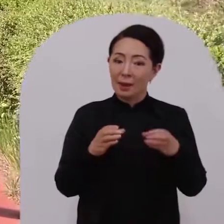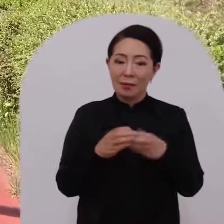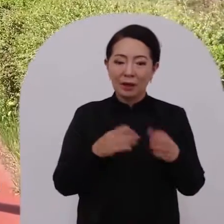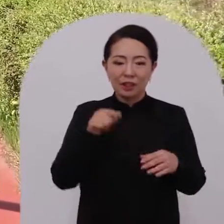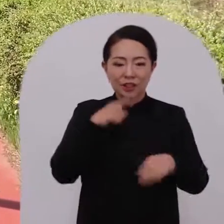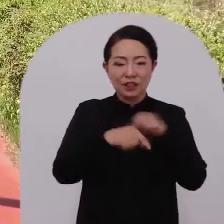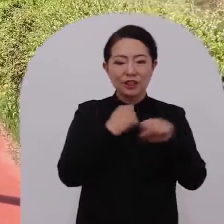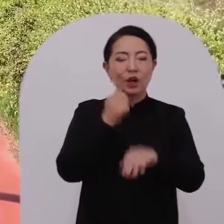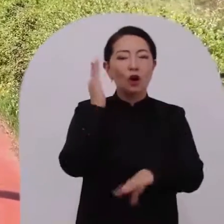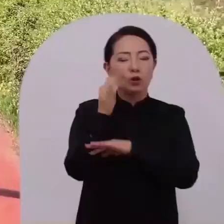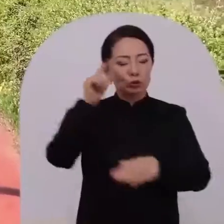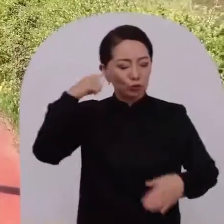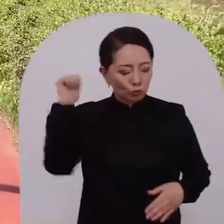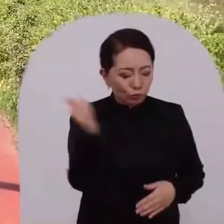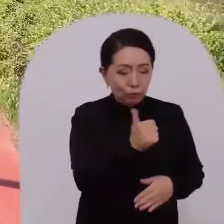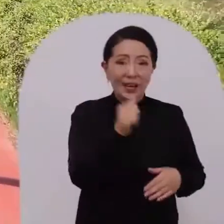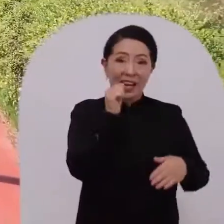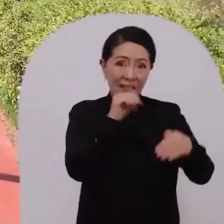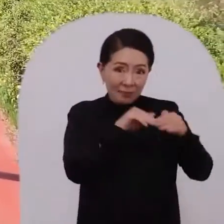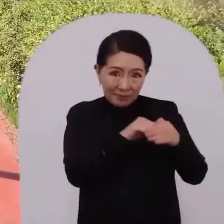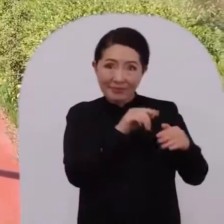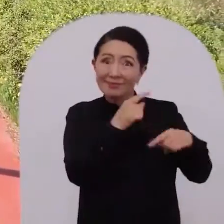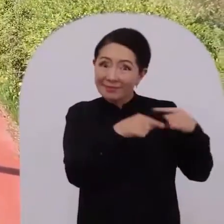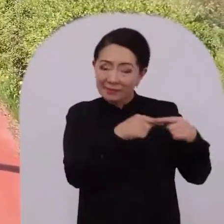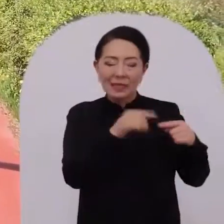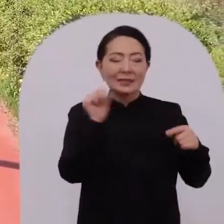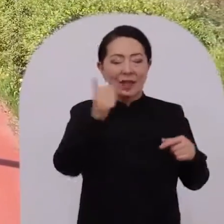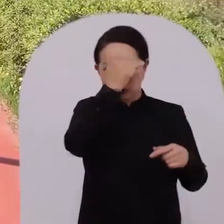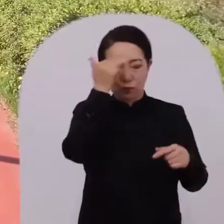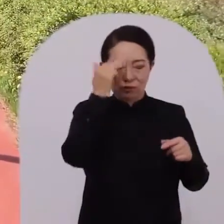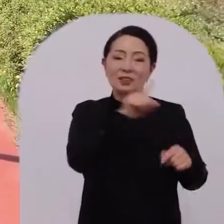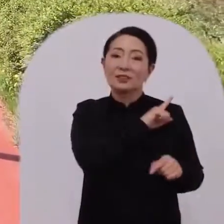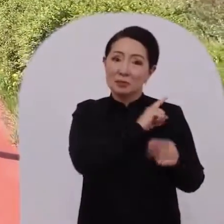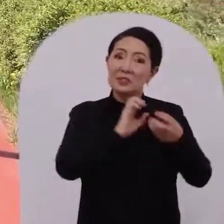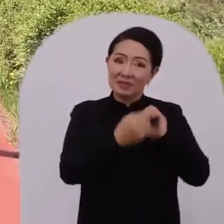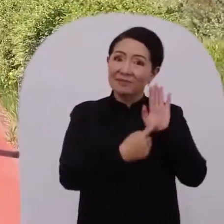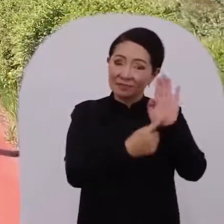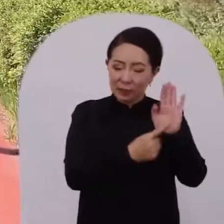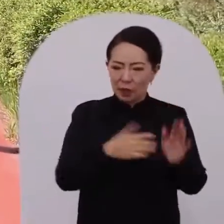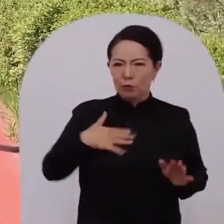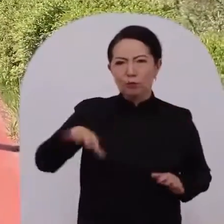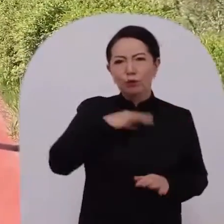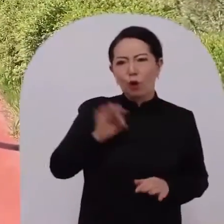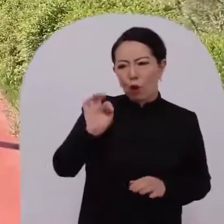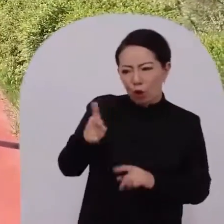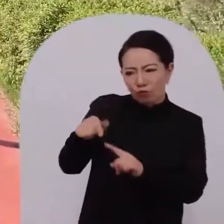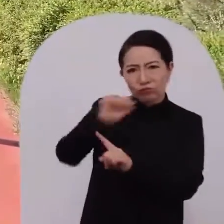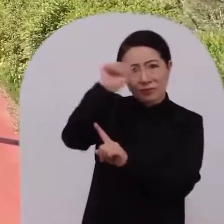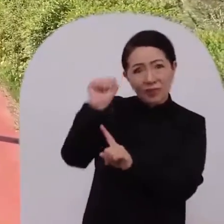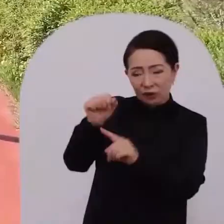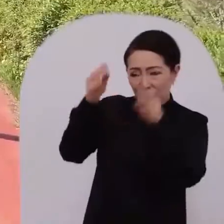Манай баг энэ жил өдөр бүр химний нэртэй сайн туршлагын уралдааныг хэрэгжүүллээ. Бид хогны